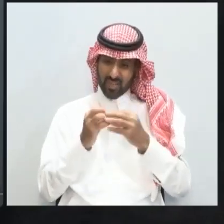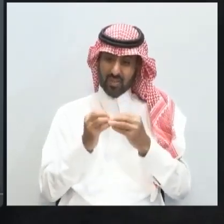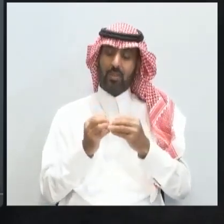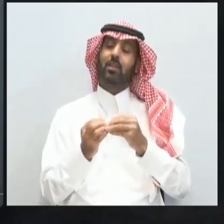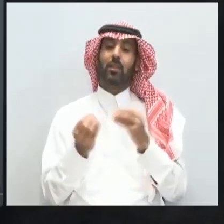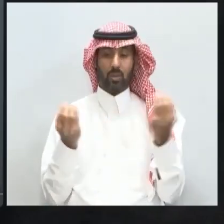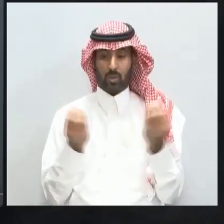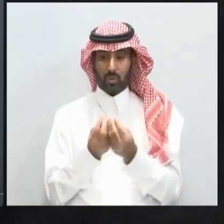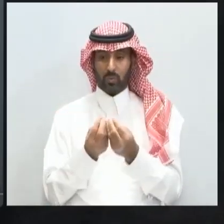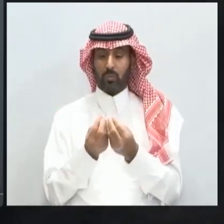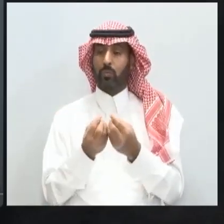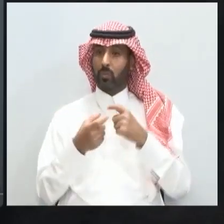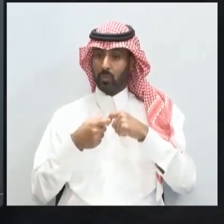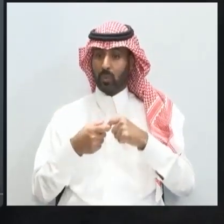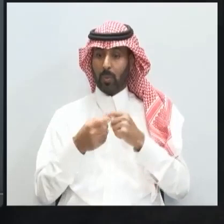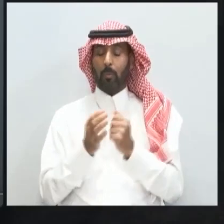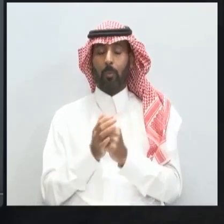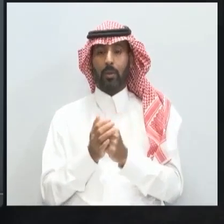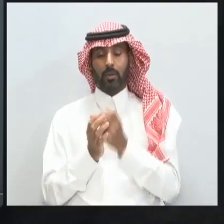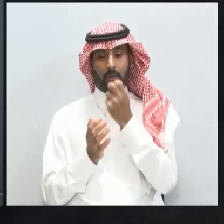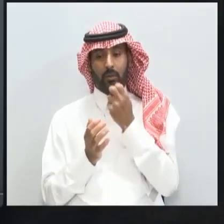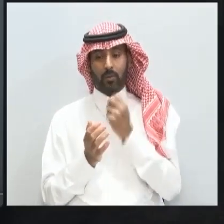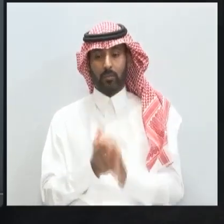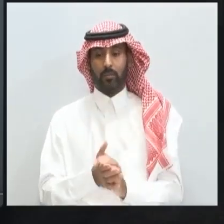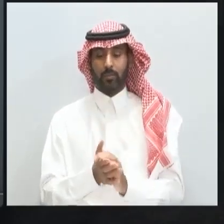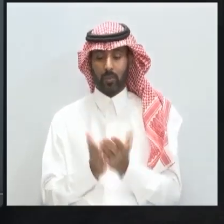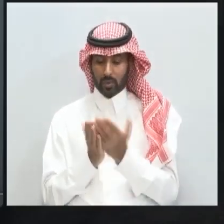ذلك علوم متعلقه بكتاب الله جل وعلا